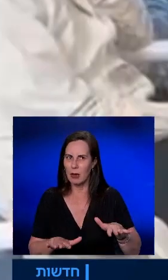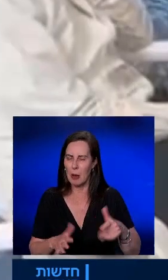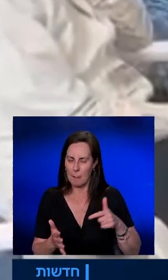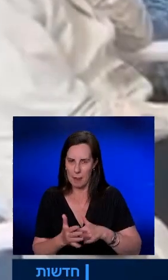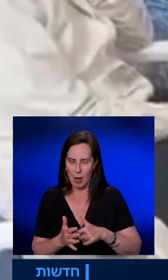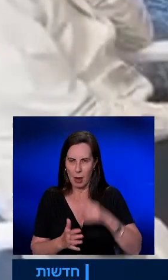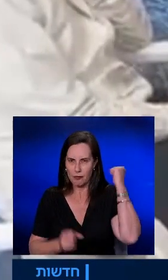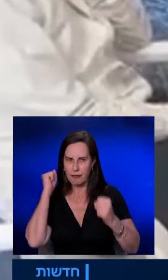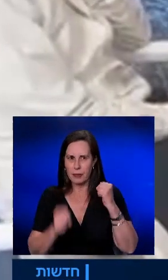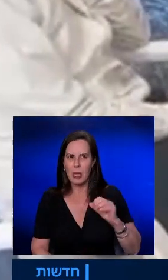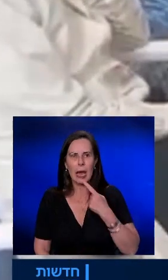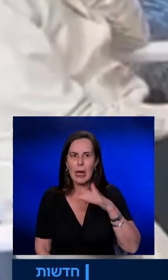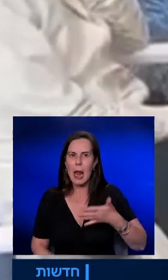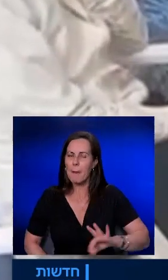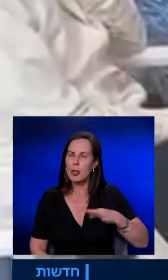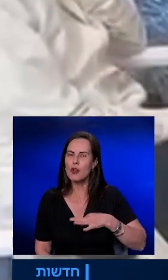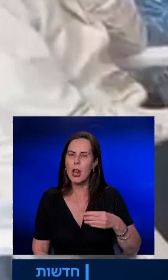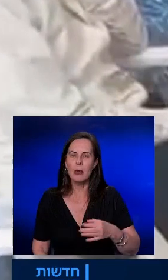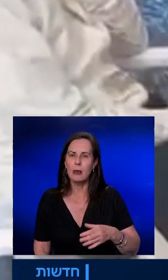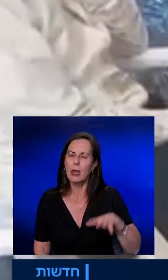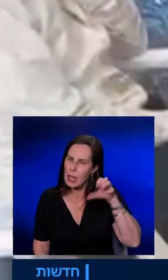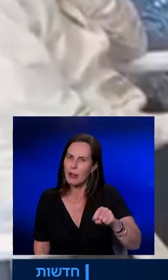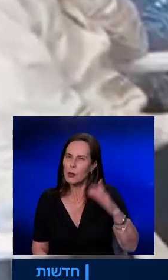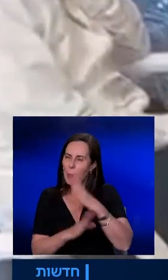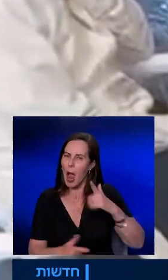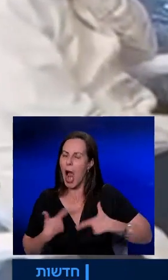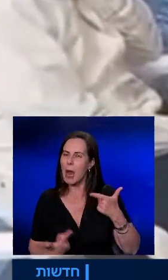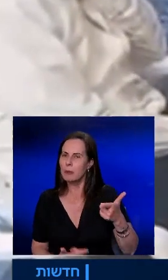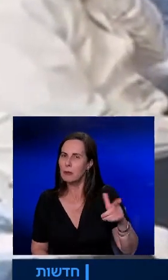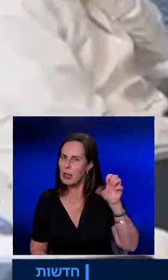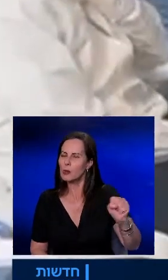אגיד לילד שלי הקטן? שהם יתפסו